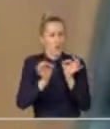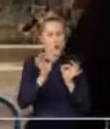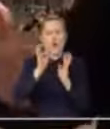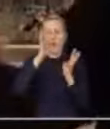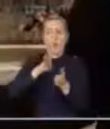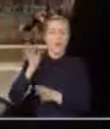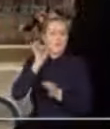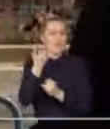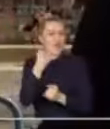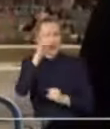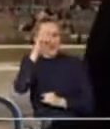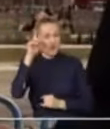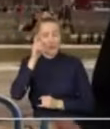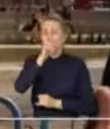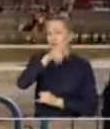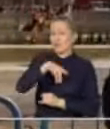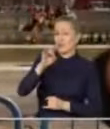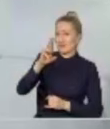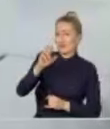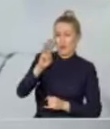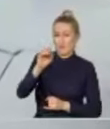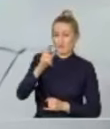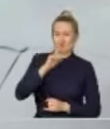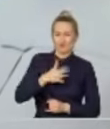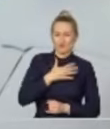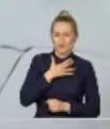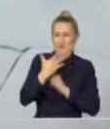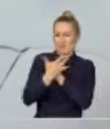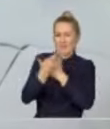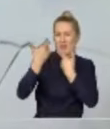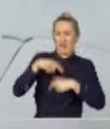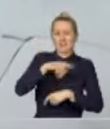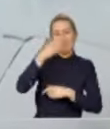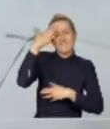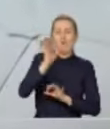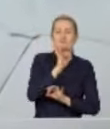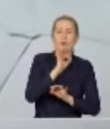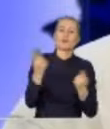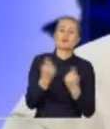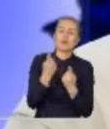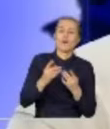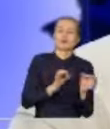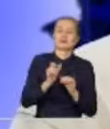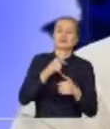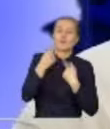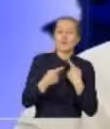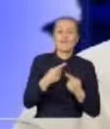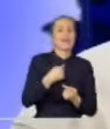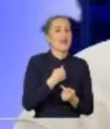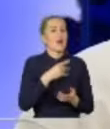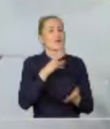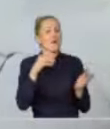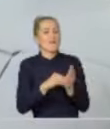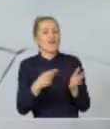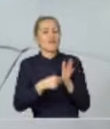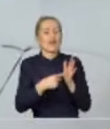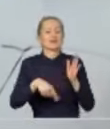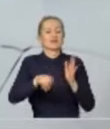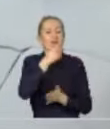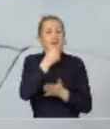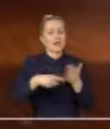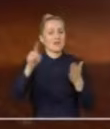osobach? Wątpliwe, by Jan Grabowski przejął się tą krytyką. Woli swoją wersję historii i proponuje. To, co powtarzam, koniecznie absolutnie